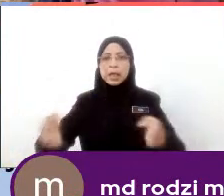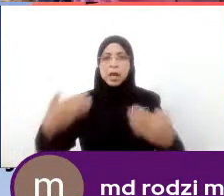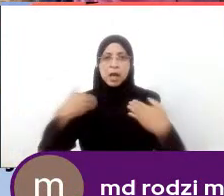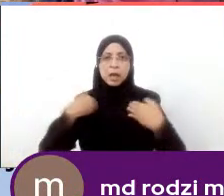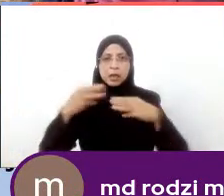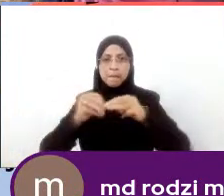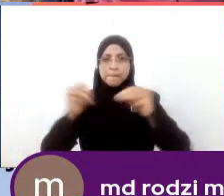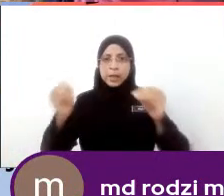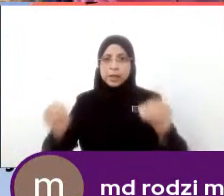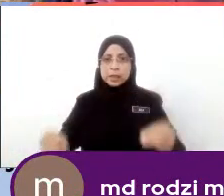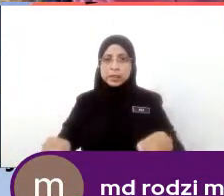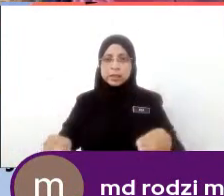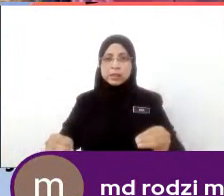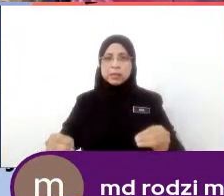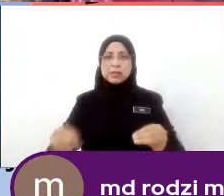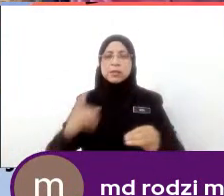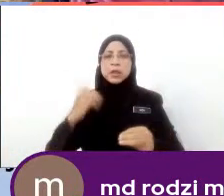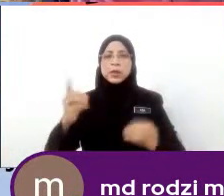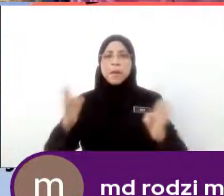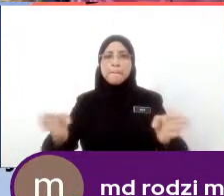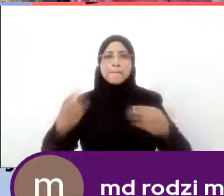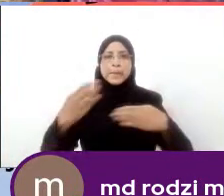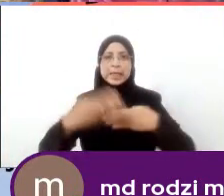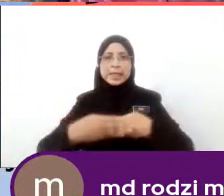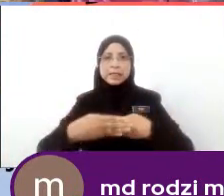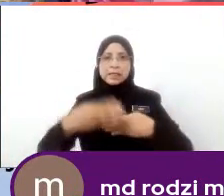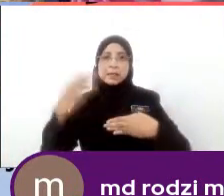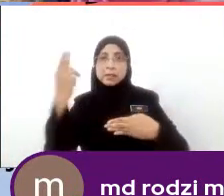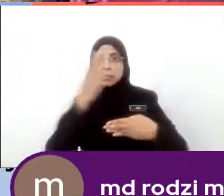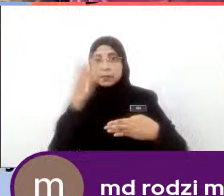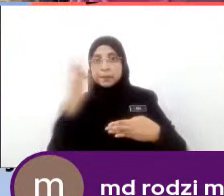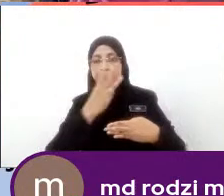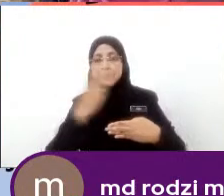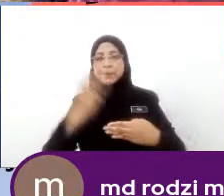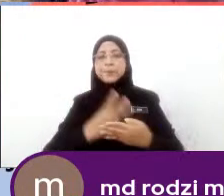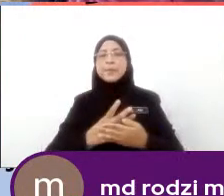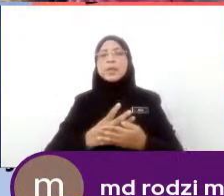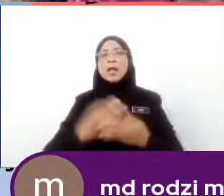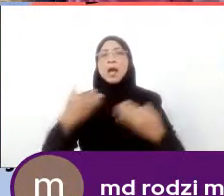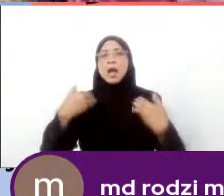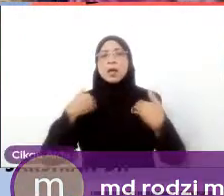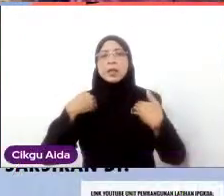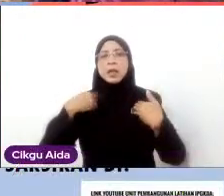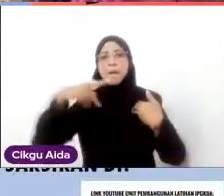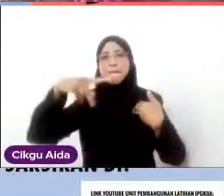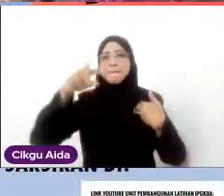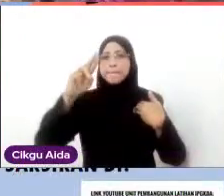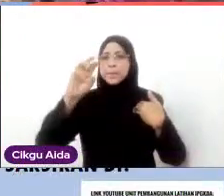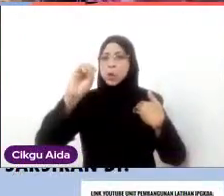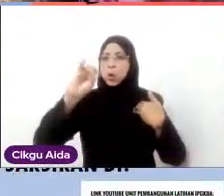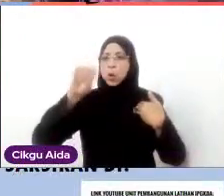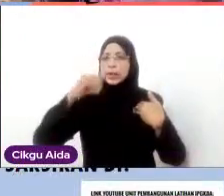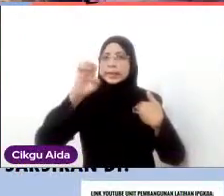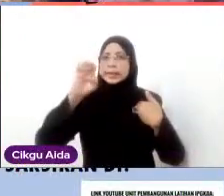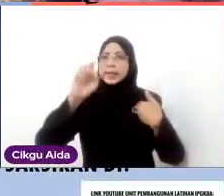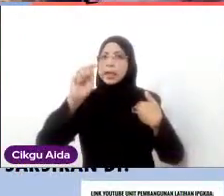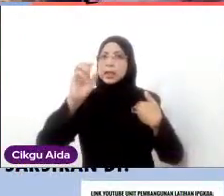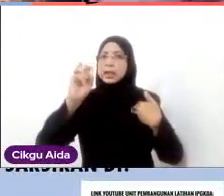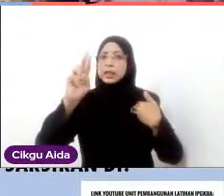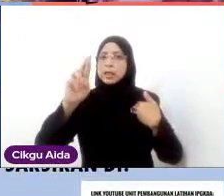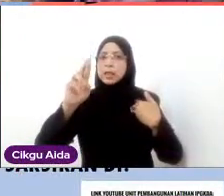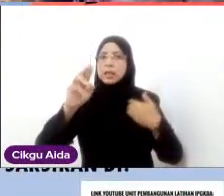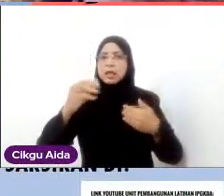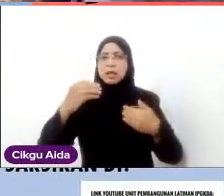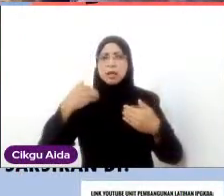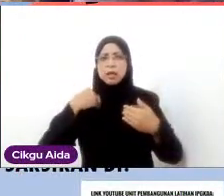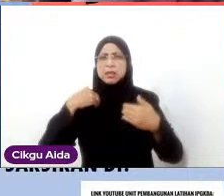kursi. Selalunya bilik tayangan lah. Jadi ada projector. Tu ada ruangan projector, dan dekat belakang tu kita ambil sudut